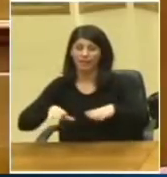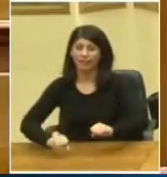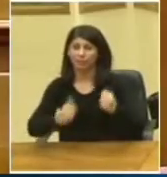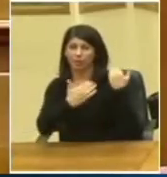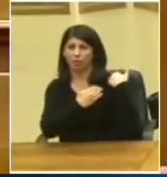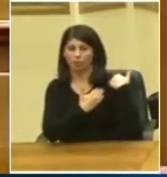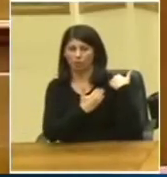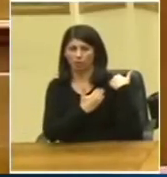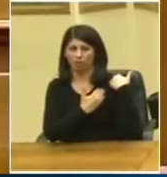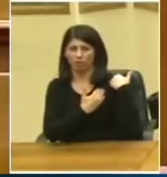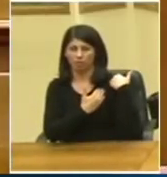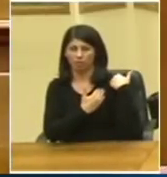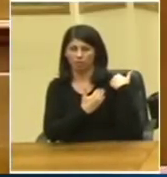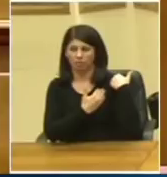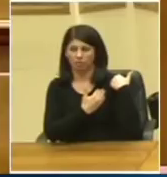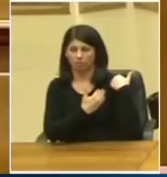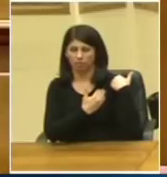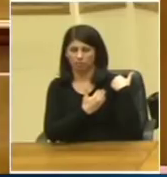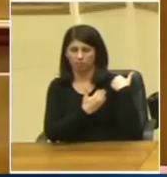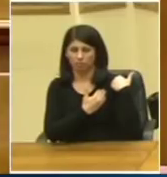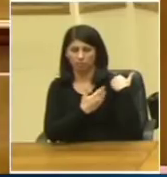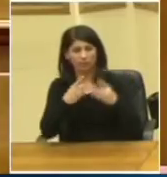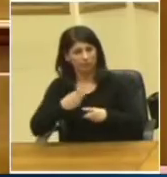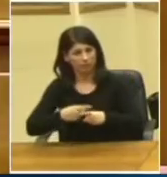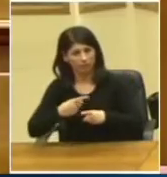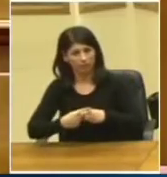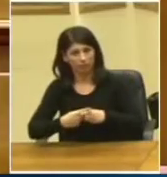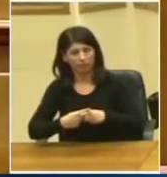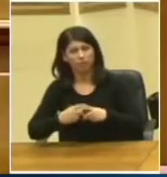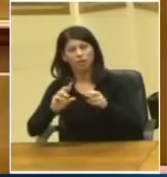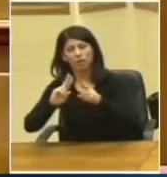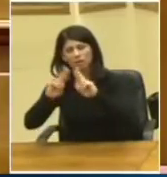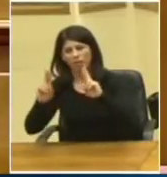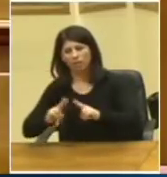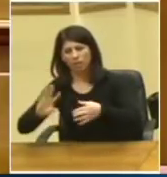αρμοδιότητες της χώρας σε διεθνή οργανισμό.